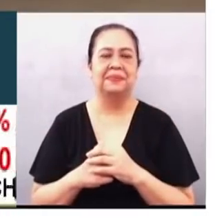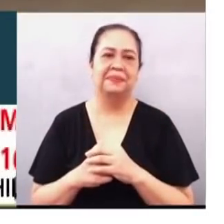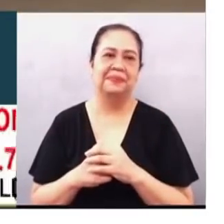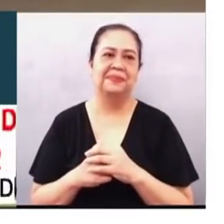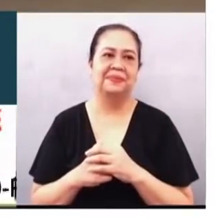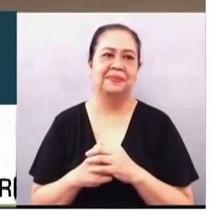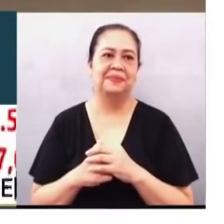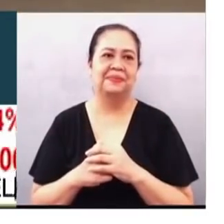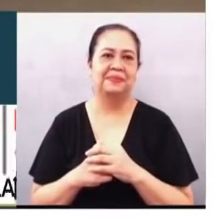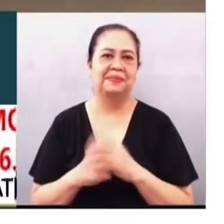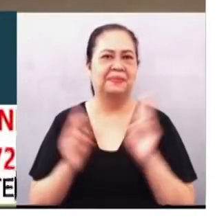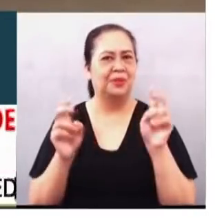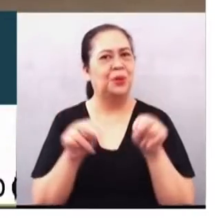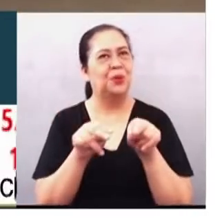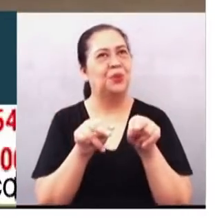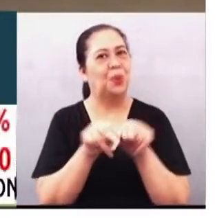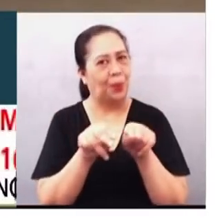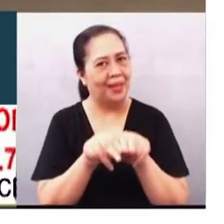normalize.